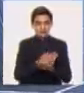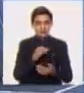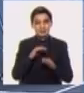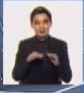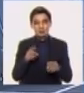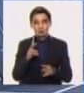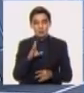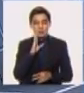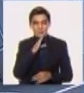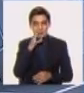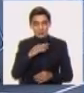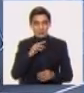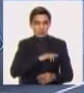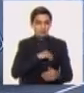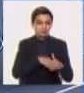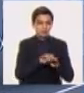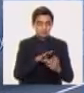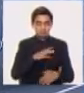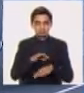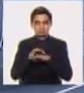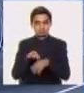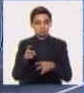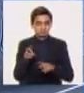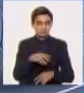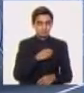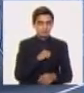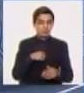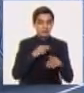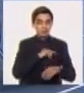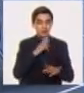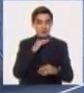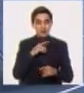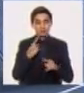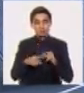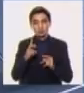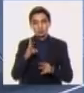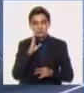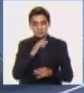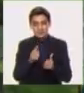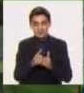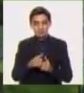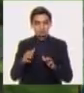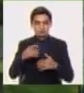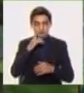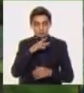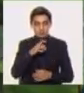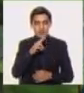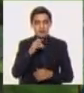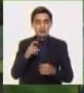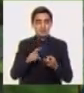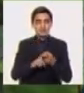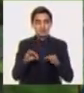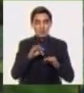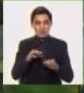жұмысқа шыққан ата-аналар ғана апаралады. Ал қалған балалар әзірге қабылданбайды. Коронавируспен ауырғандар